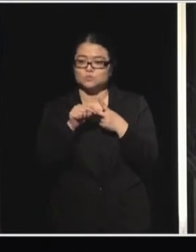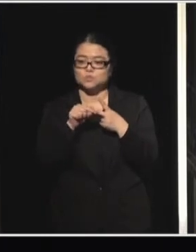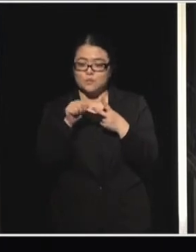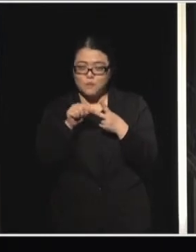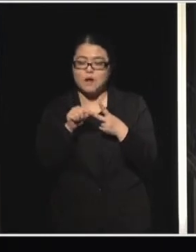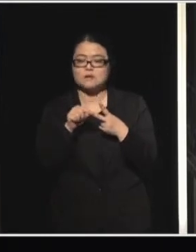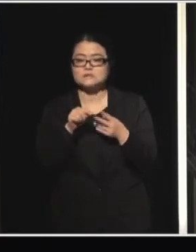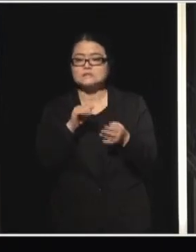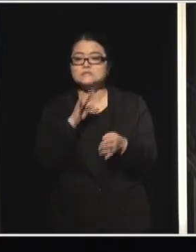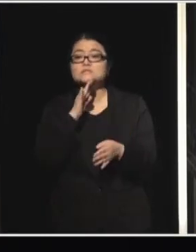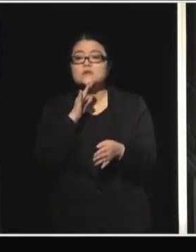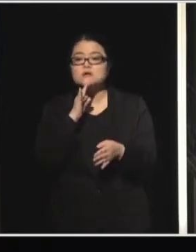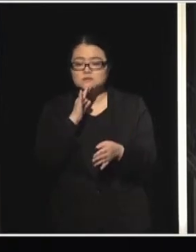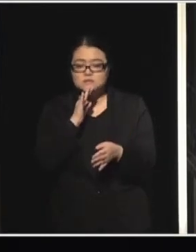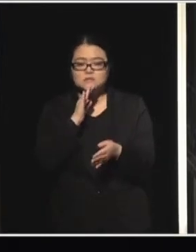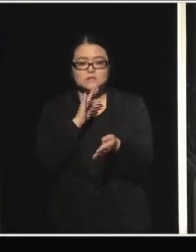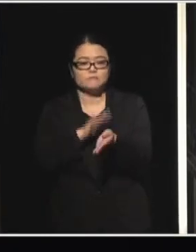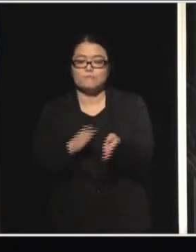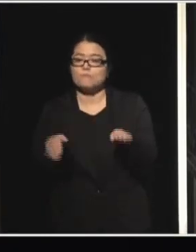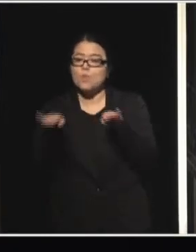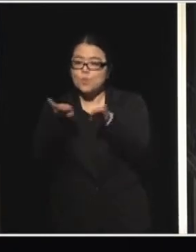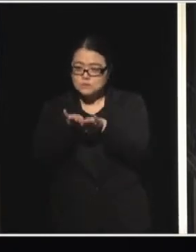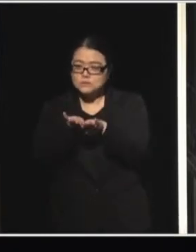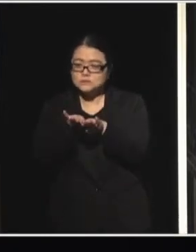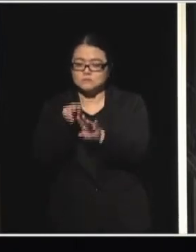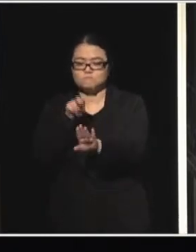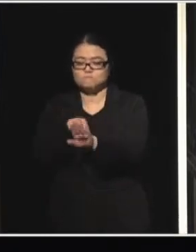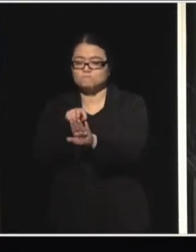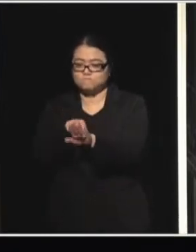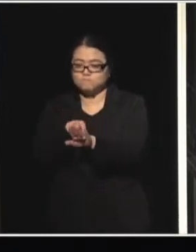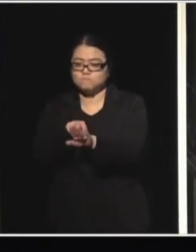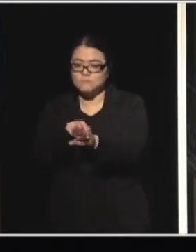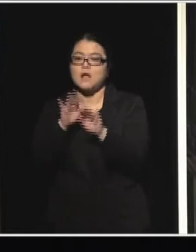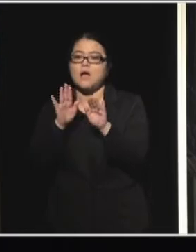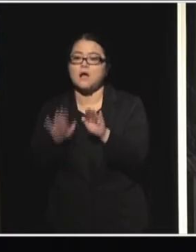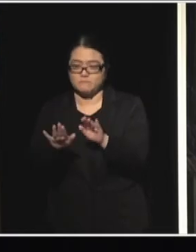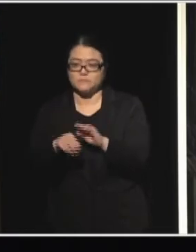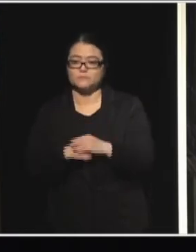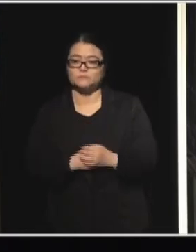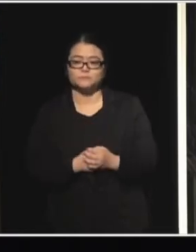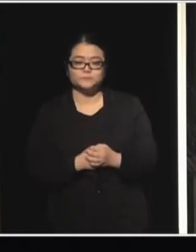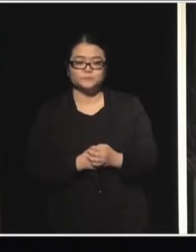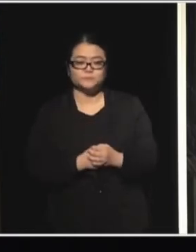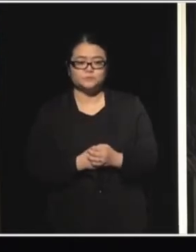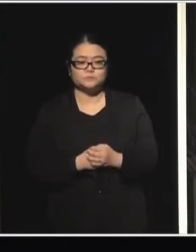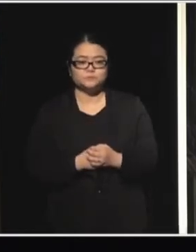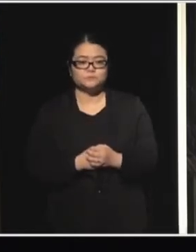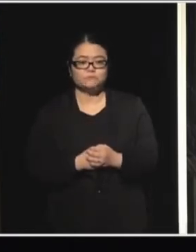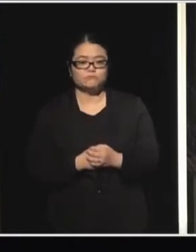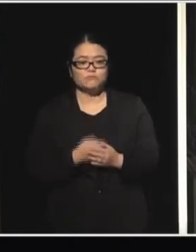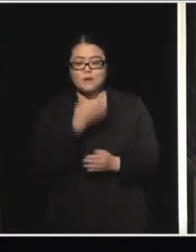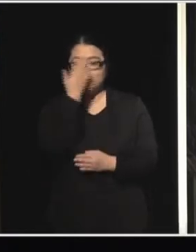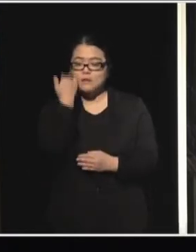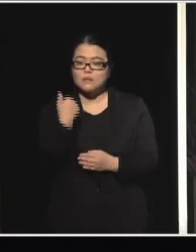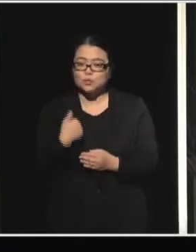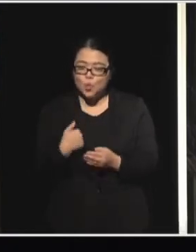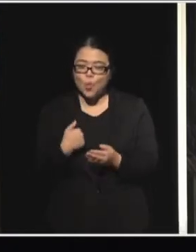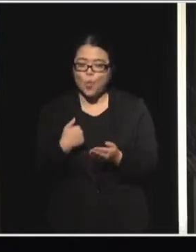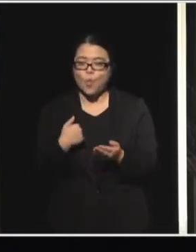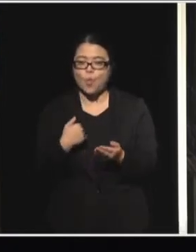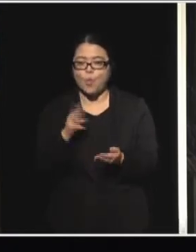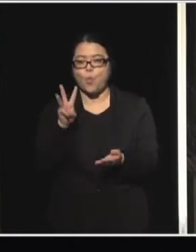期間では行われているという状況になります予防薬このワクチン気がありますがぼくちんも